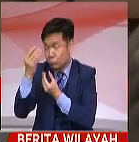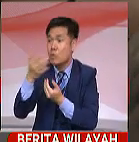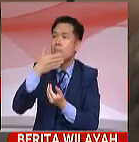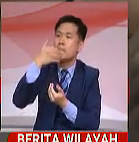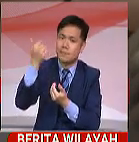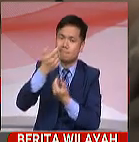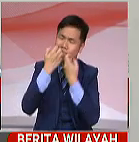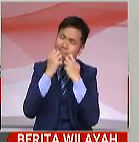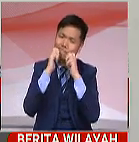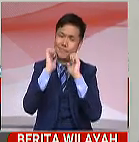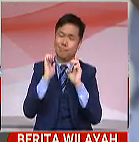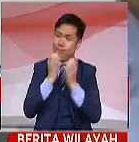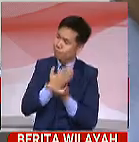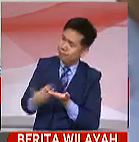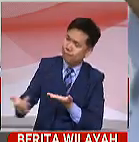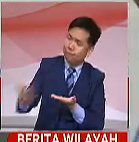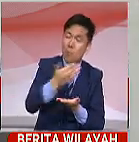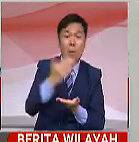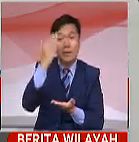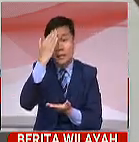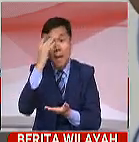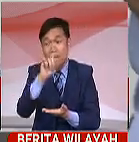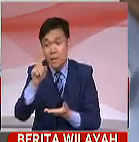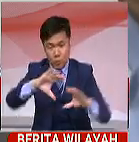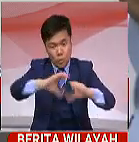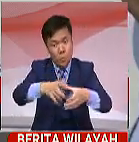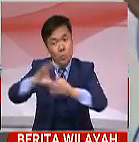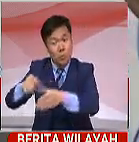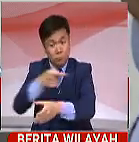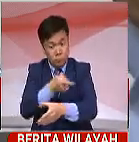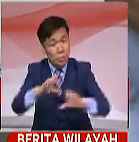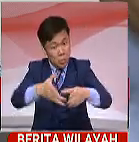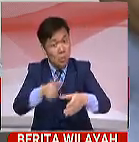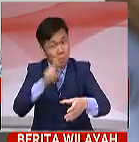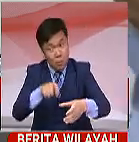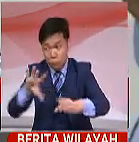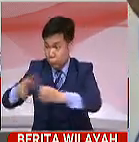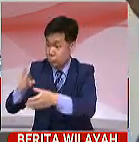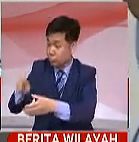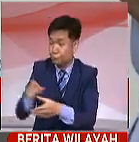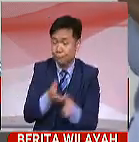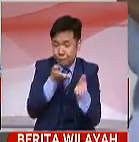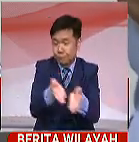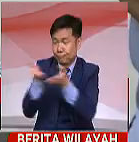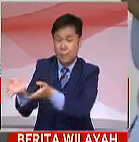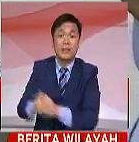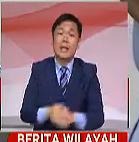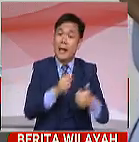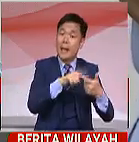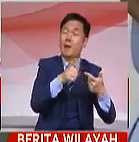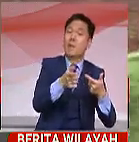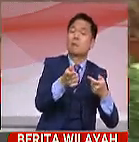efisien lagi untuk kita menemui kumpulan sasar yang diadakan. Begitu juga dalam urusan tadbir,